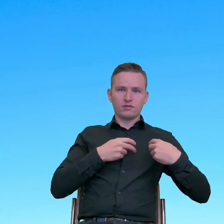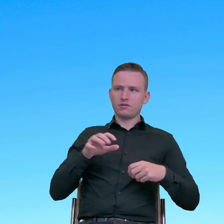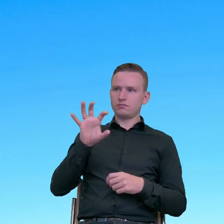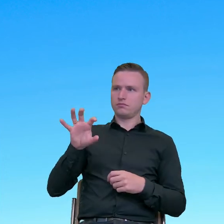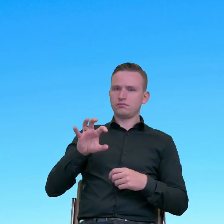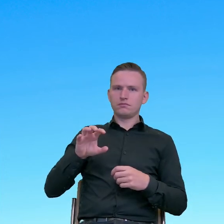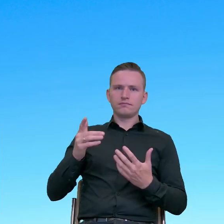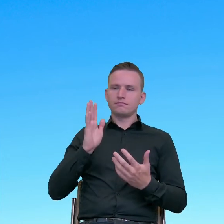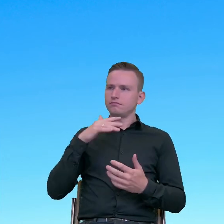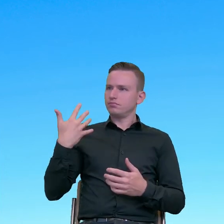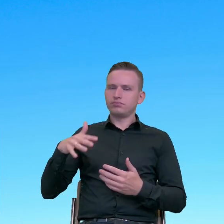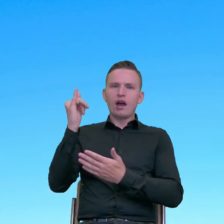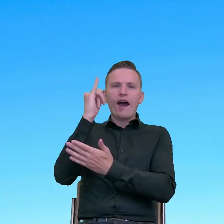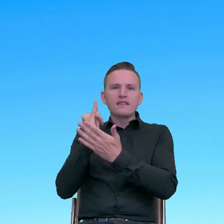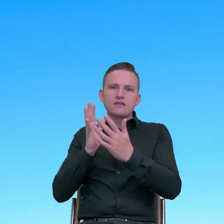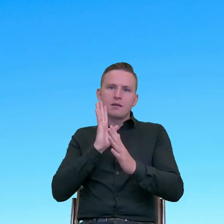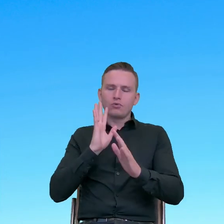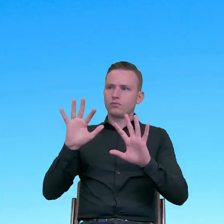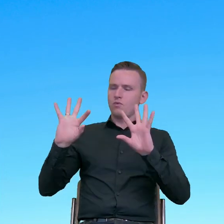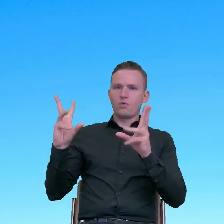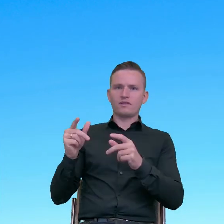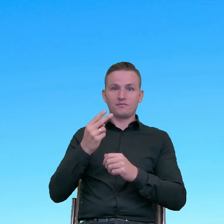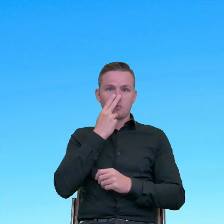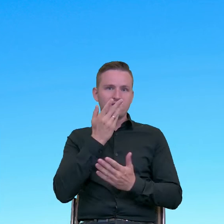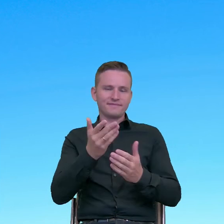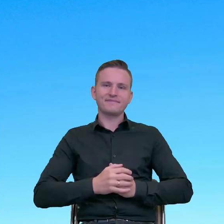tego materiału. Zobaczcie sami.